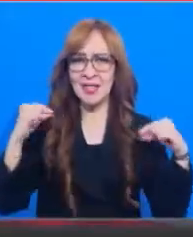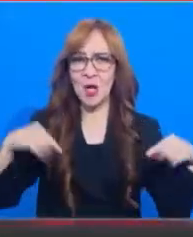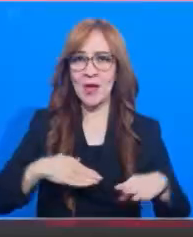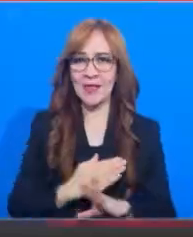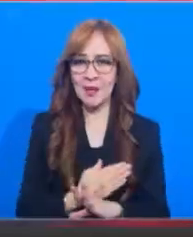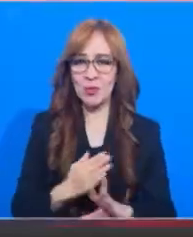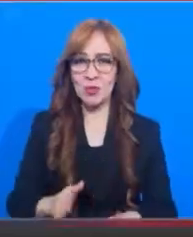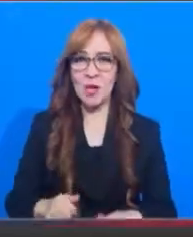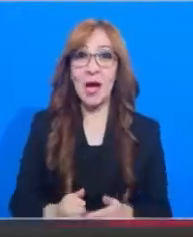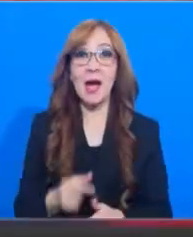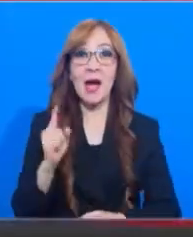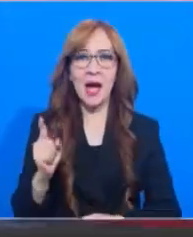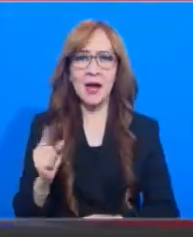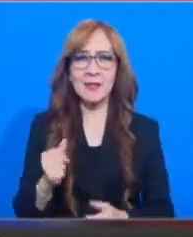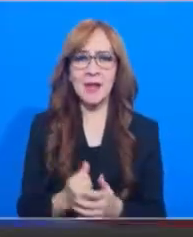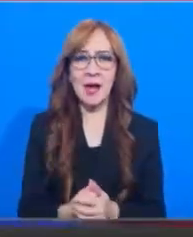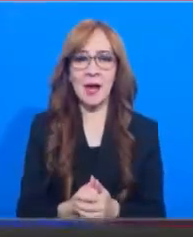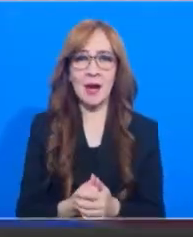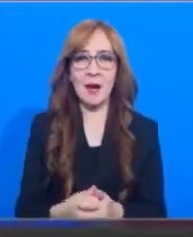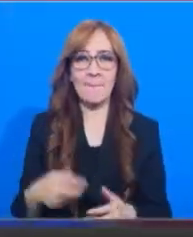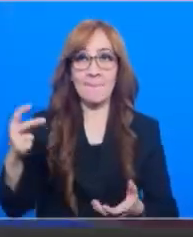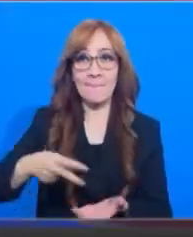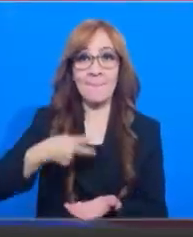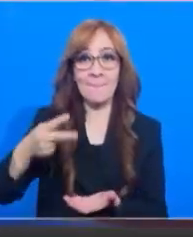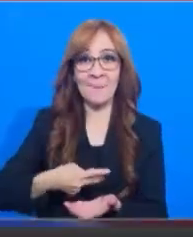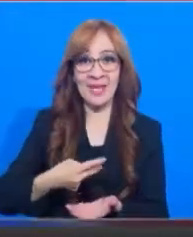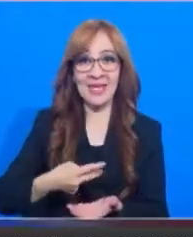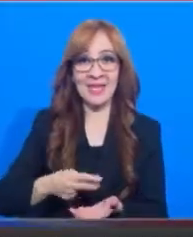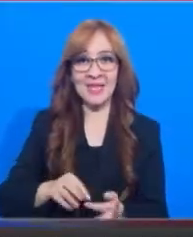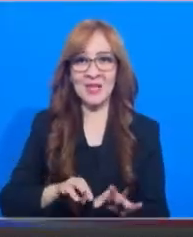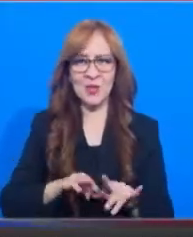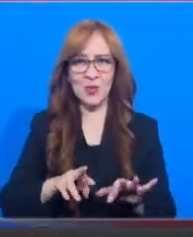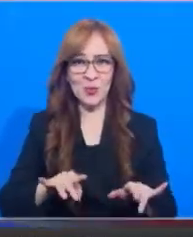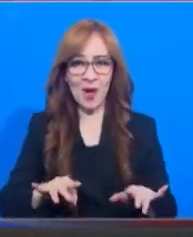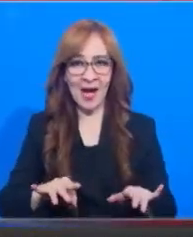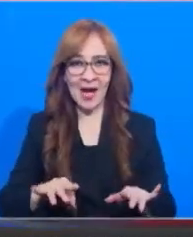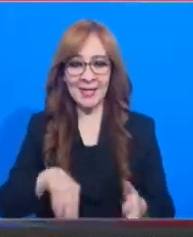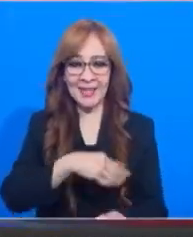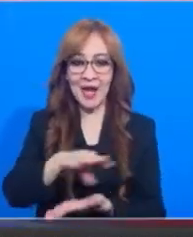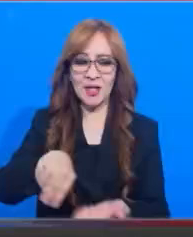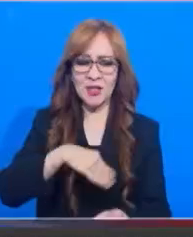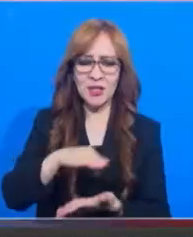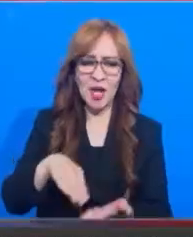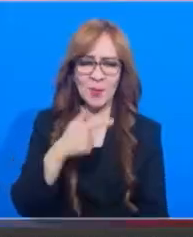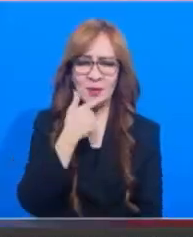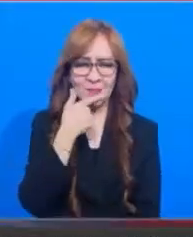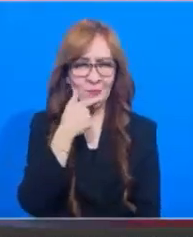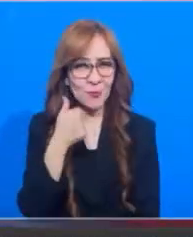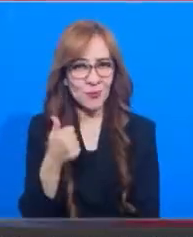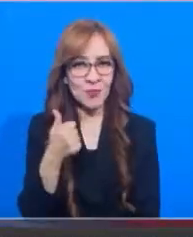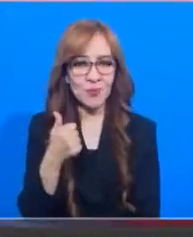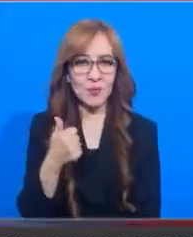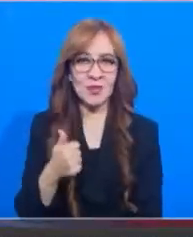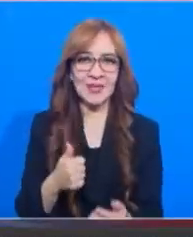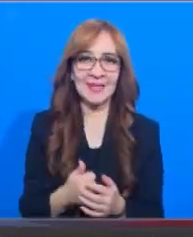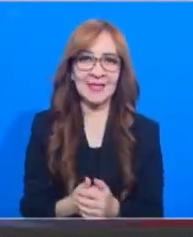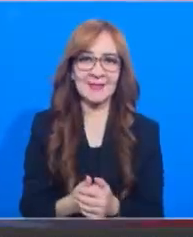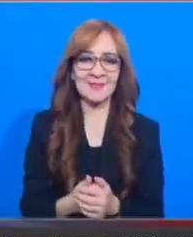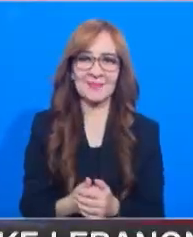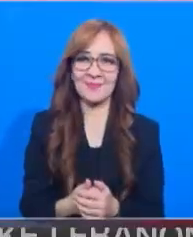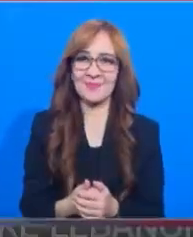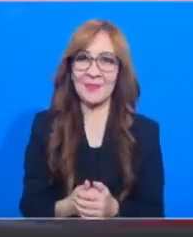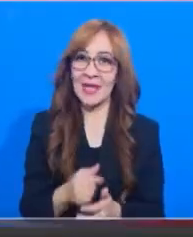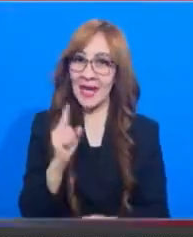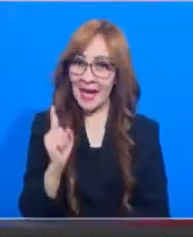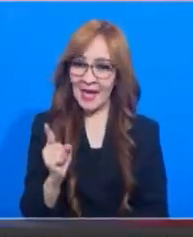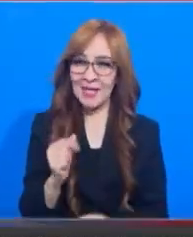kari yang menjadi buruan muda-mudi. Perpaduan mie dan kuah kari yang gurih dan lezat berpadu di lidah. Ada